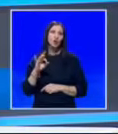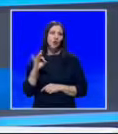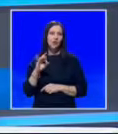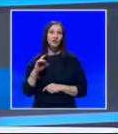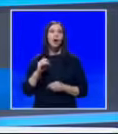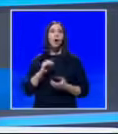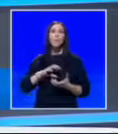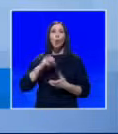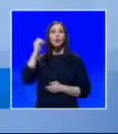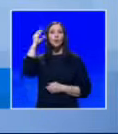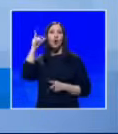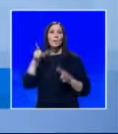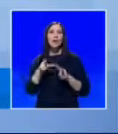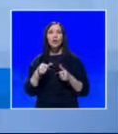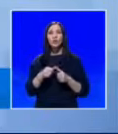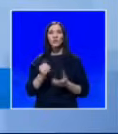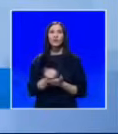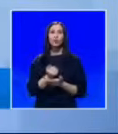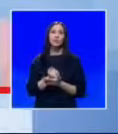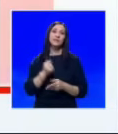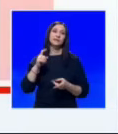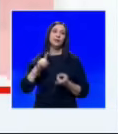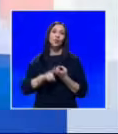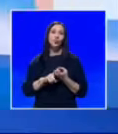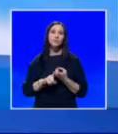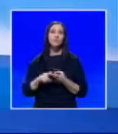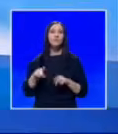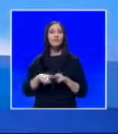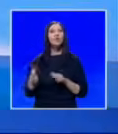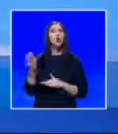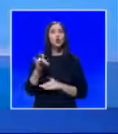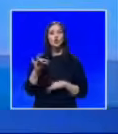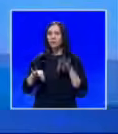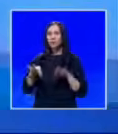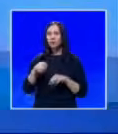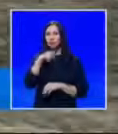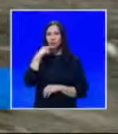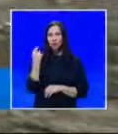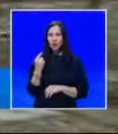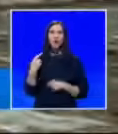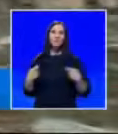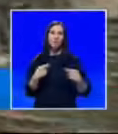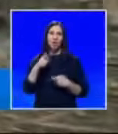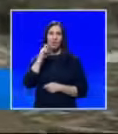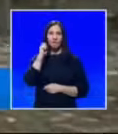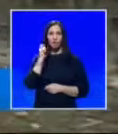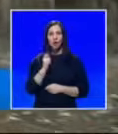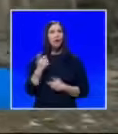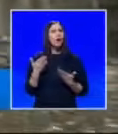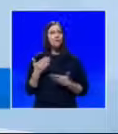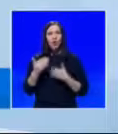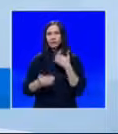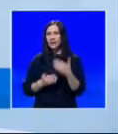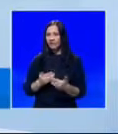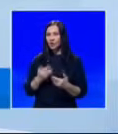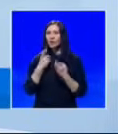Райчева, политологът Милен Любенов и икономистът Кузман Илиев. И още. Изборите в Русия и войната в Украина. Какво